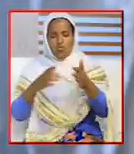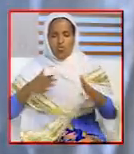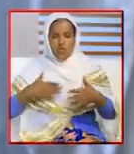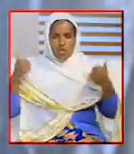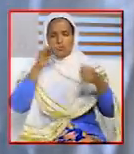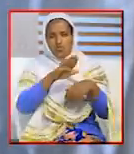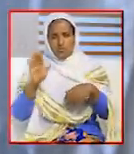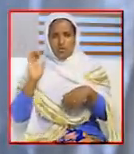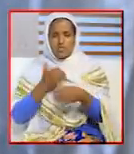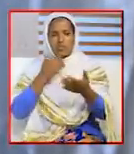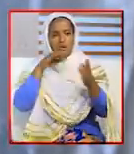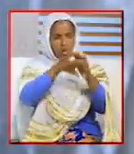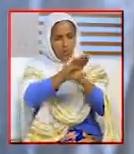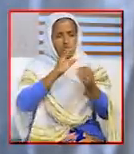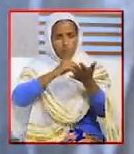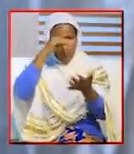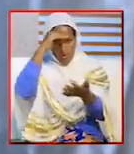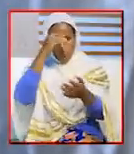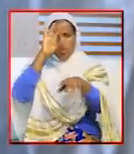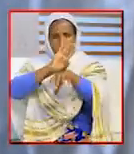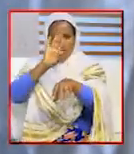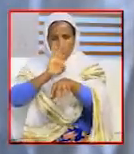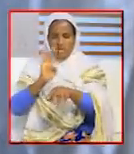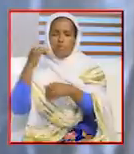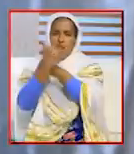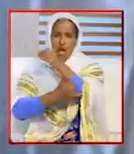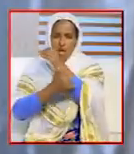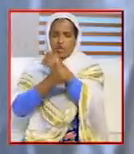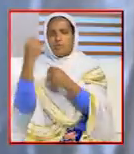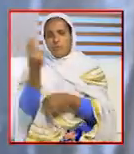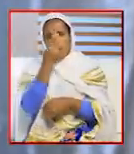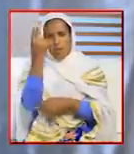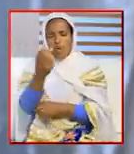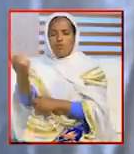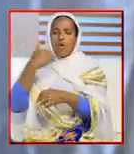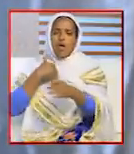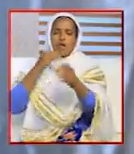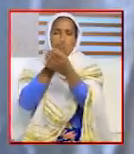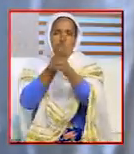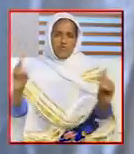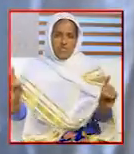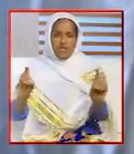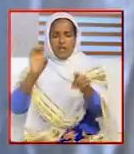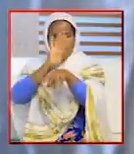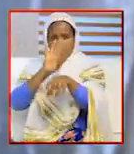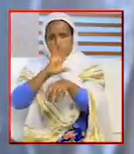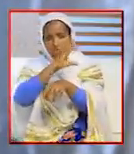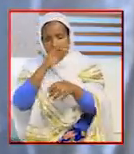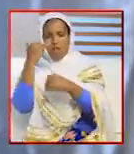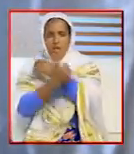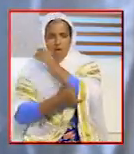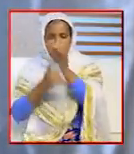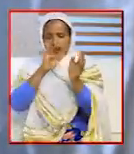ወጣቶቻችን ልጆቻችን ቢማሩት ለቤተክርስቲያንም ለሀገርም ይጠቅማሉ። ያለው ፋይዳ ለቤተክርስቲያንና